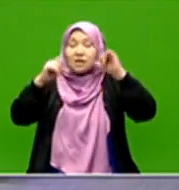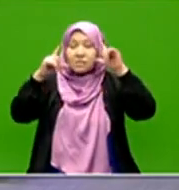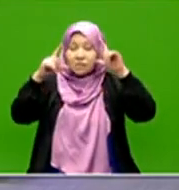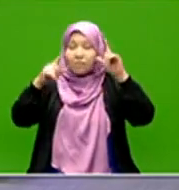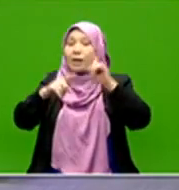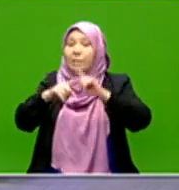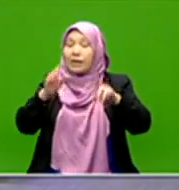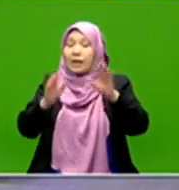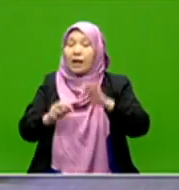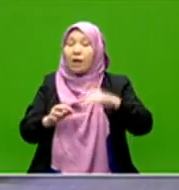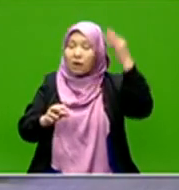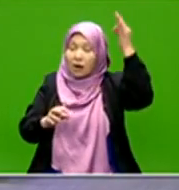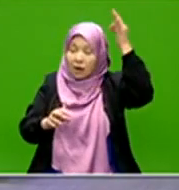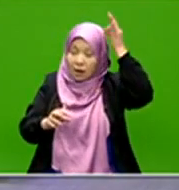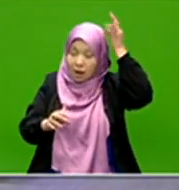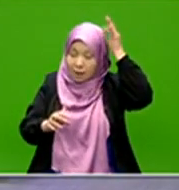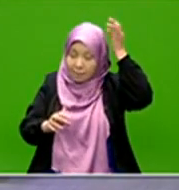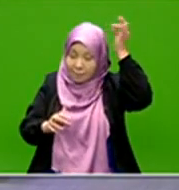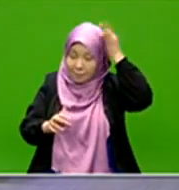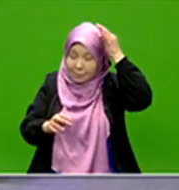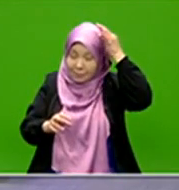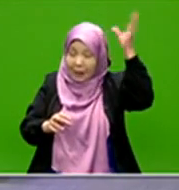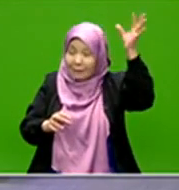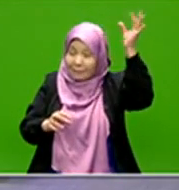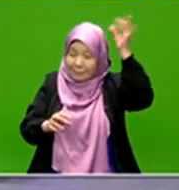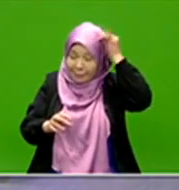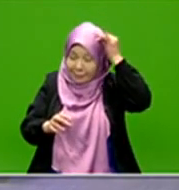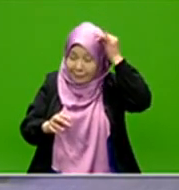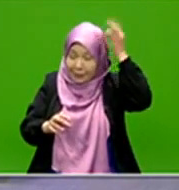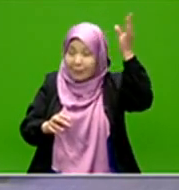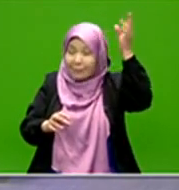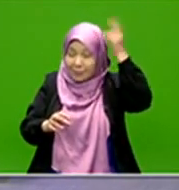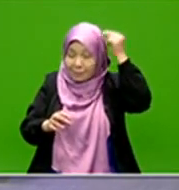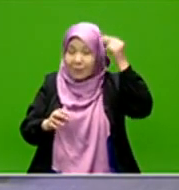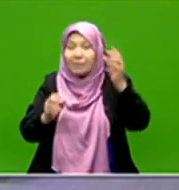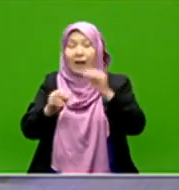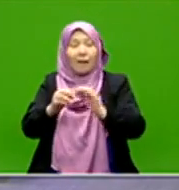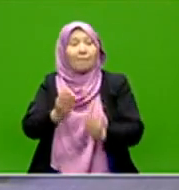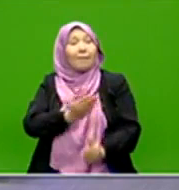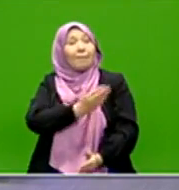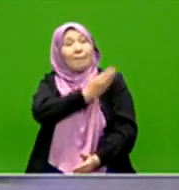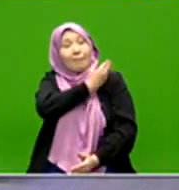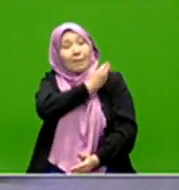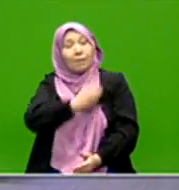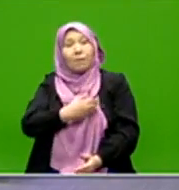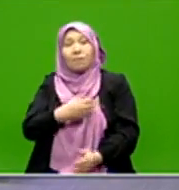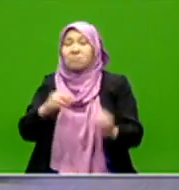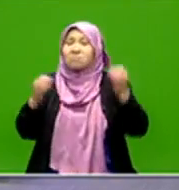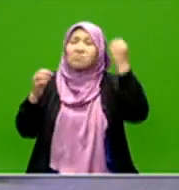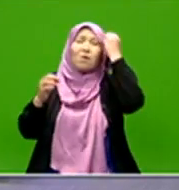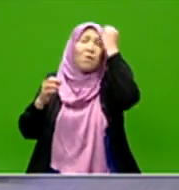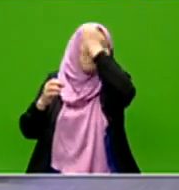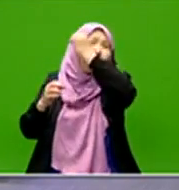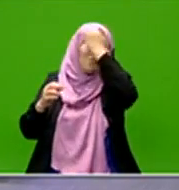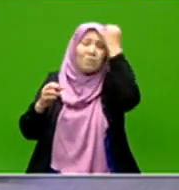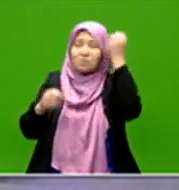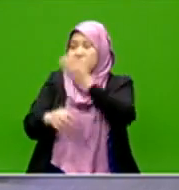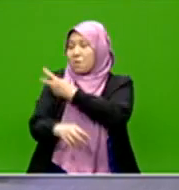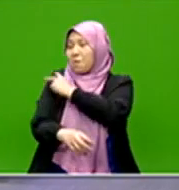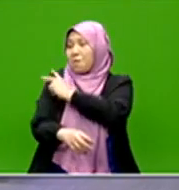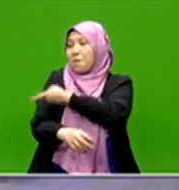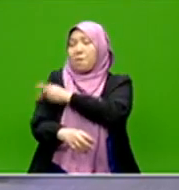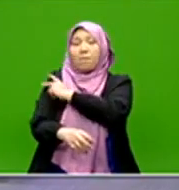kita dengan mindset, ya Allah, aku dengan apa, kalau dengan ihram, kain ihram. Betul. Tu tak ada apa-apa. Betul, pangkat semuanya